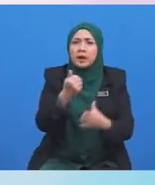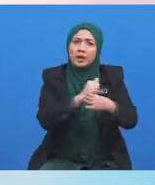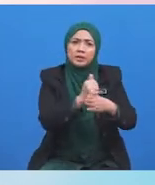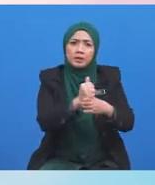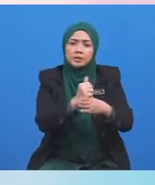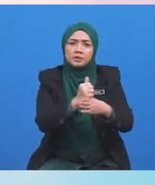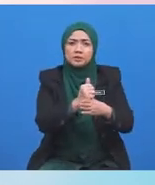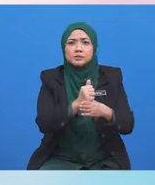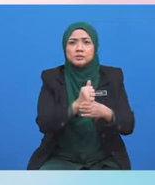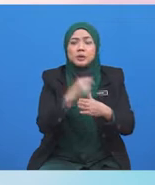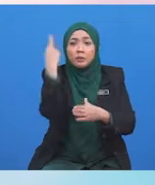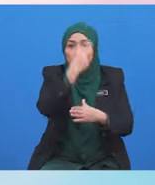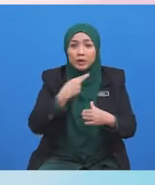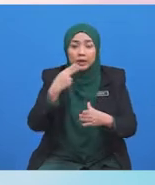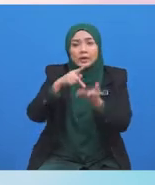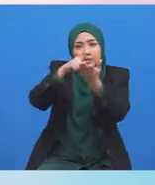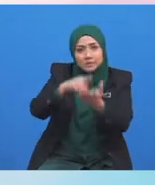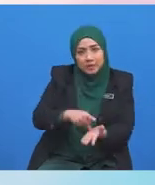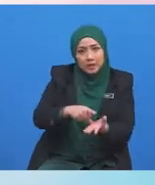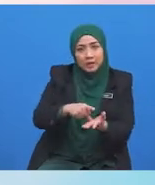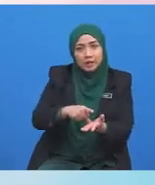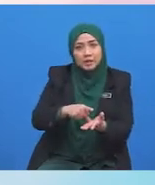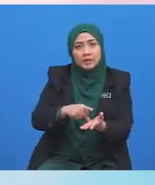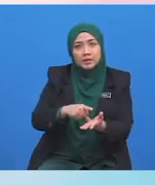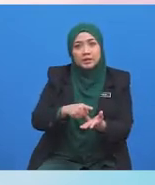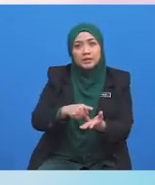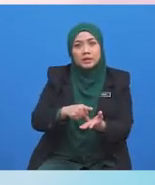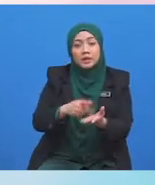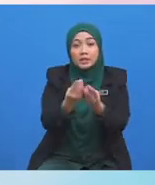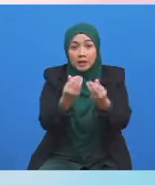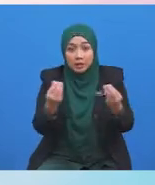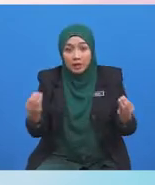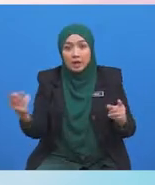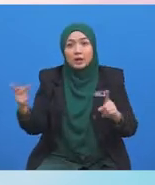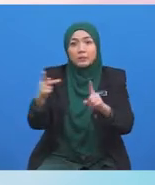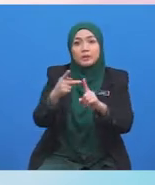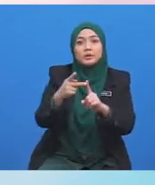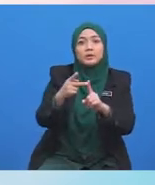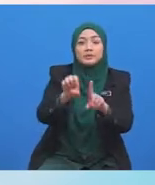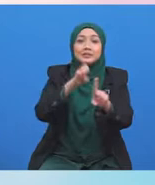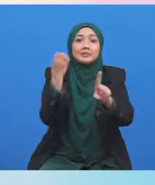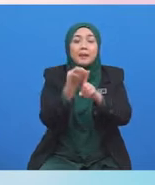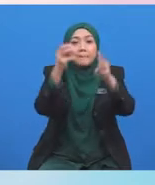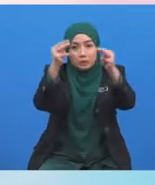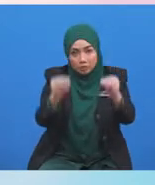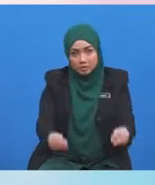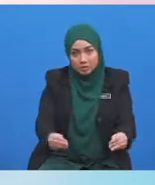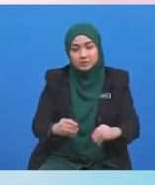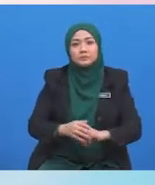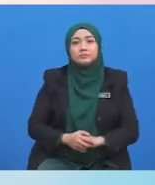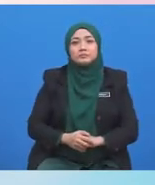Manakah di antara berikut merupakan kesan kesutan tanah terhadap persekitaran manusia?